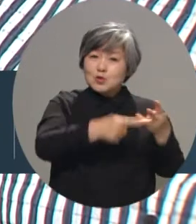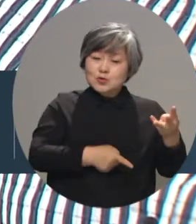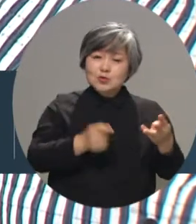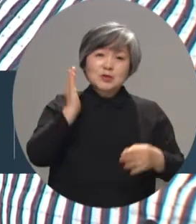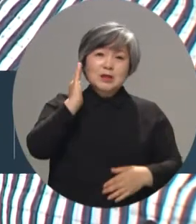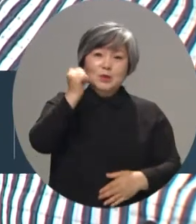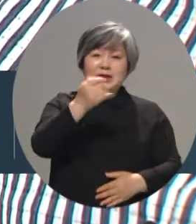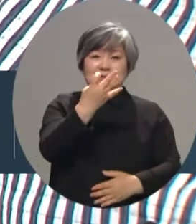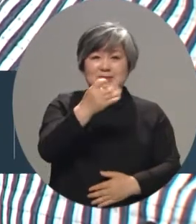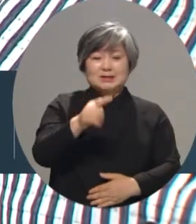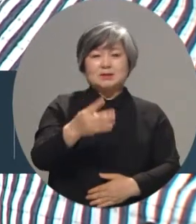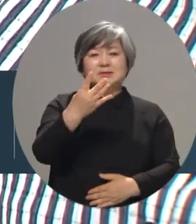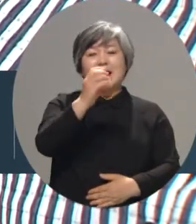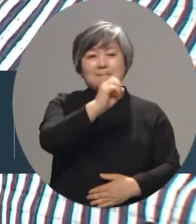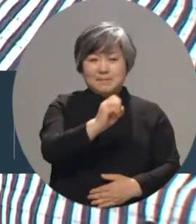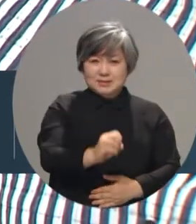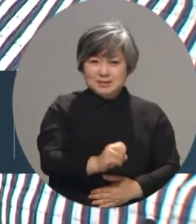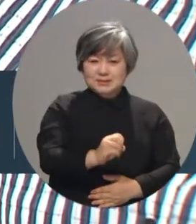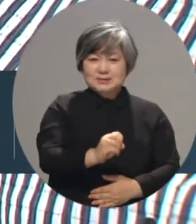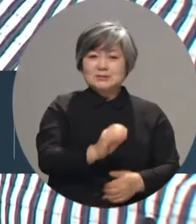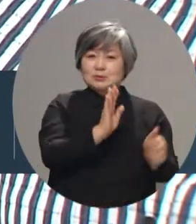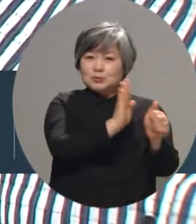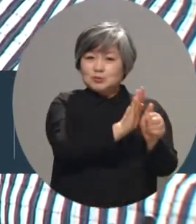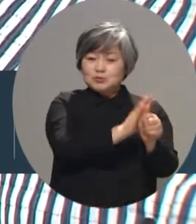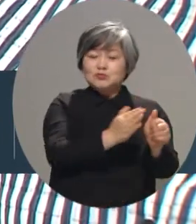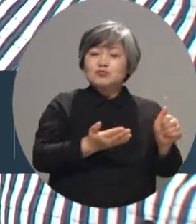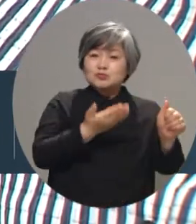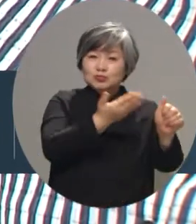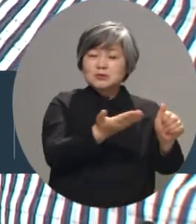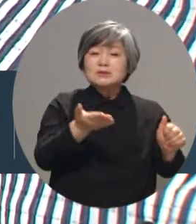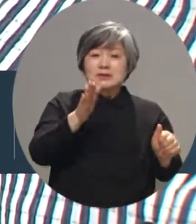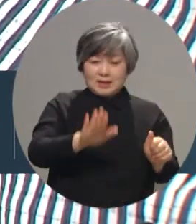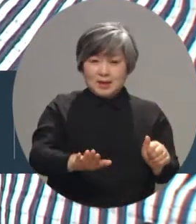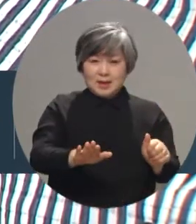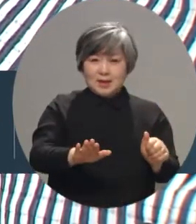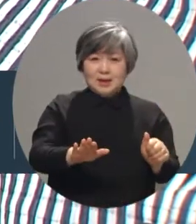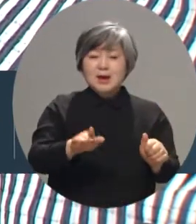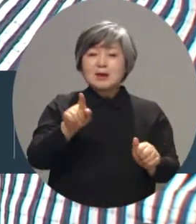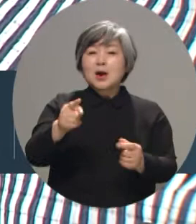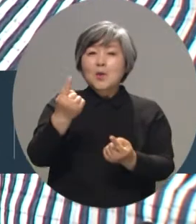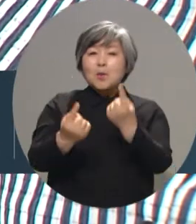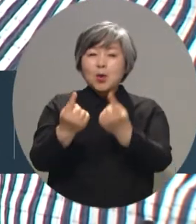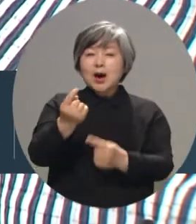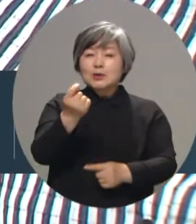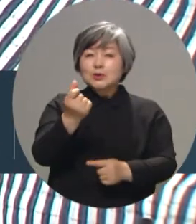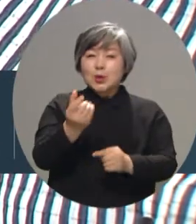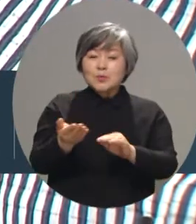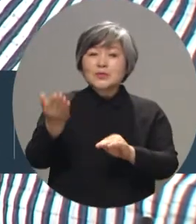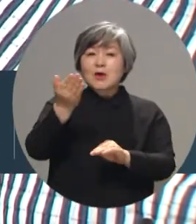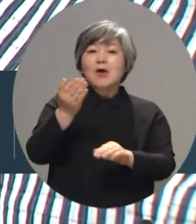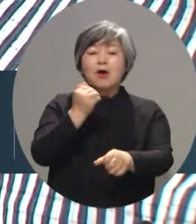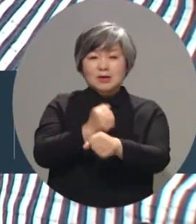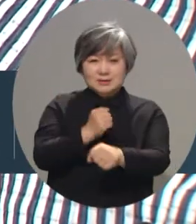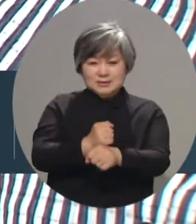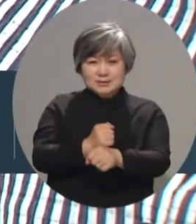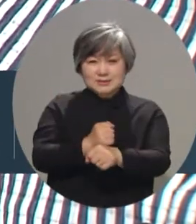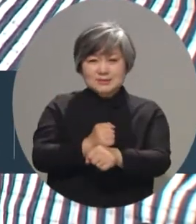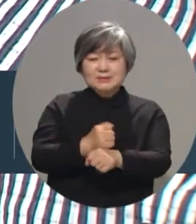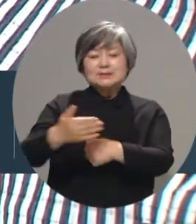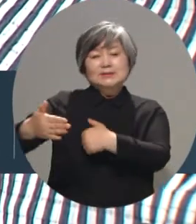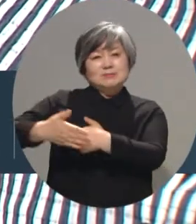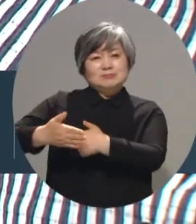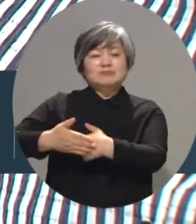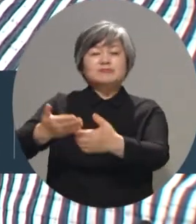대통령에게 14.4%를 지지율을 보여주셨는데 그것보다는 상회하는 그런